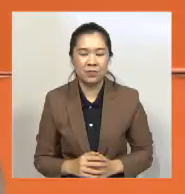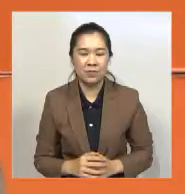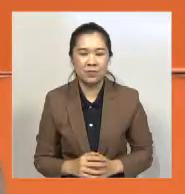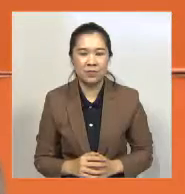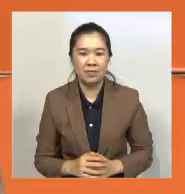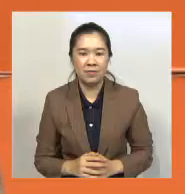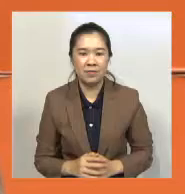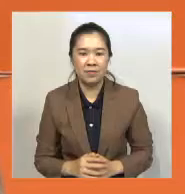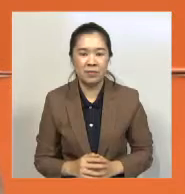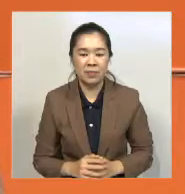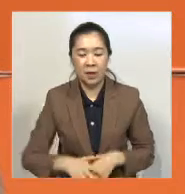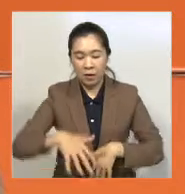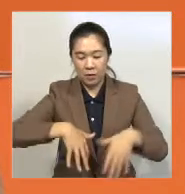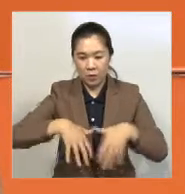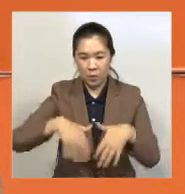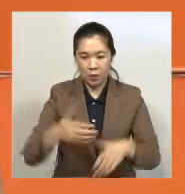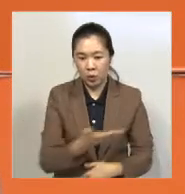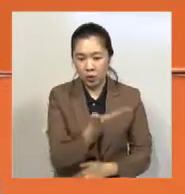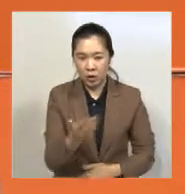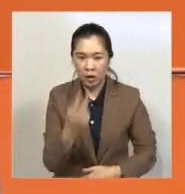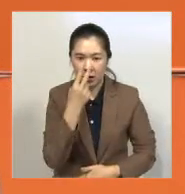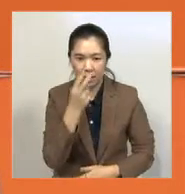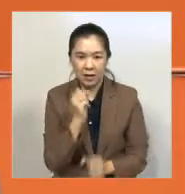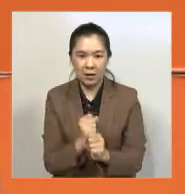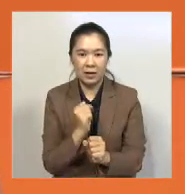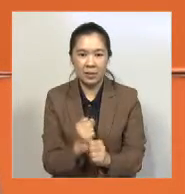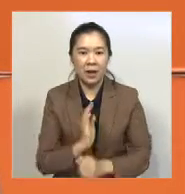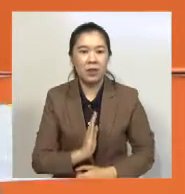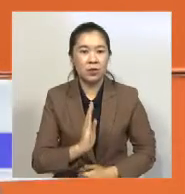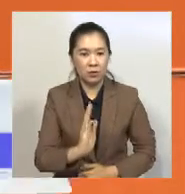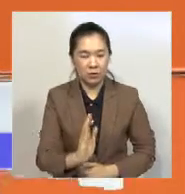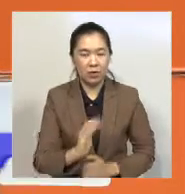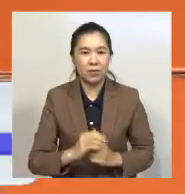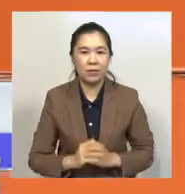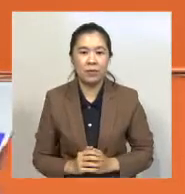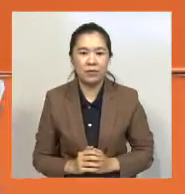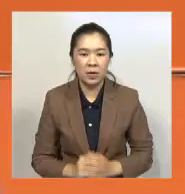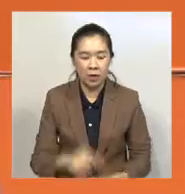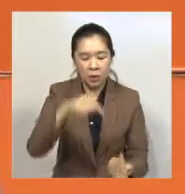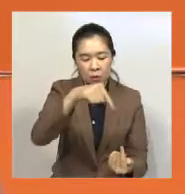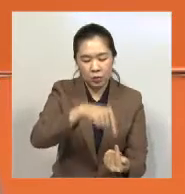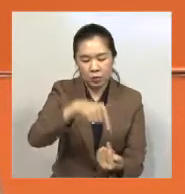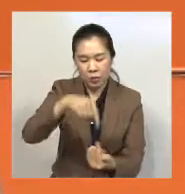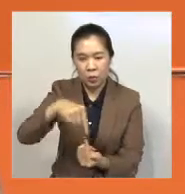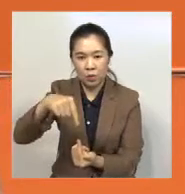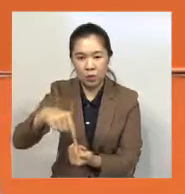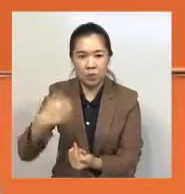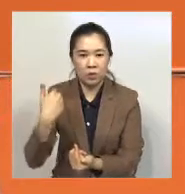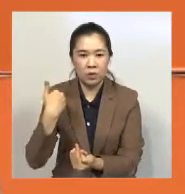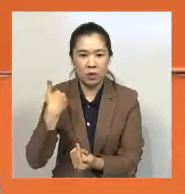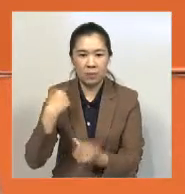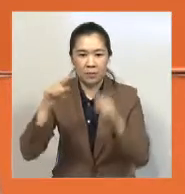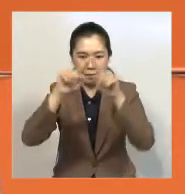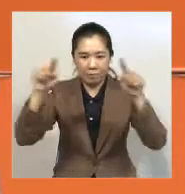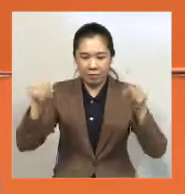ให้พี่น้องประชาชนได้เห็นถึงความโปร่งใสในการดำเนินการนั่นก็หมายถึงว่าแต่ละจุดเรามีป้ายเตือน